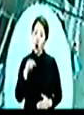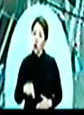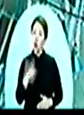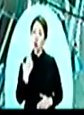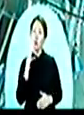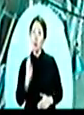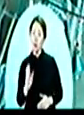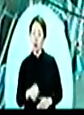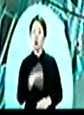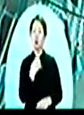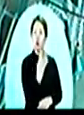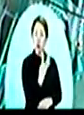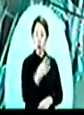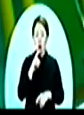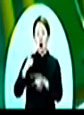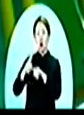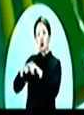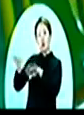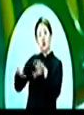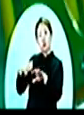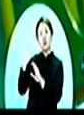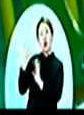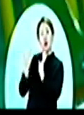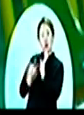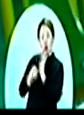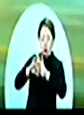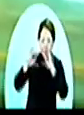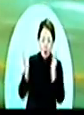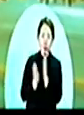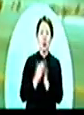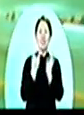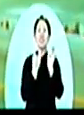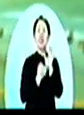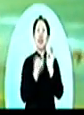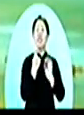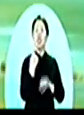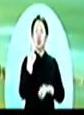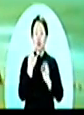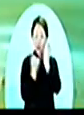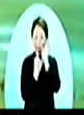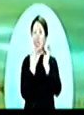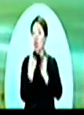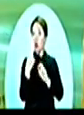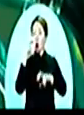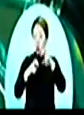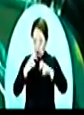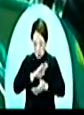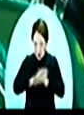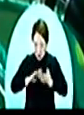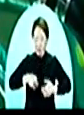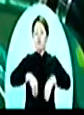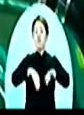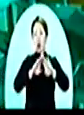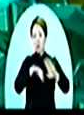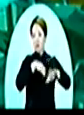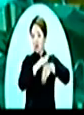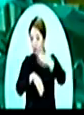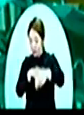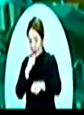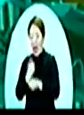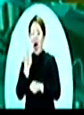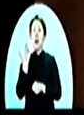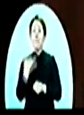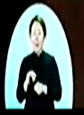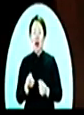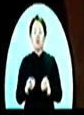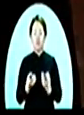хотод 4, орон нутагт 57, нийт 61 үйлдвэр шинээр болон үйл ажиллагаагаа өргөжүүлэн ажилласнаар ажлын байрыг